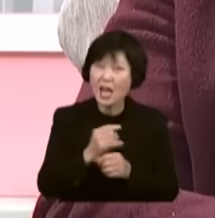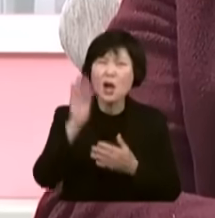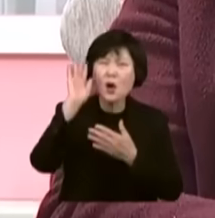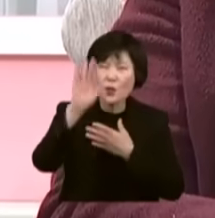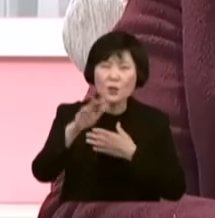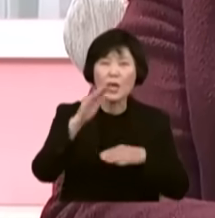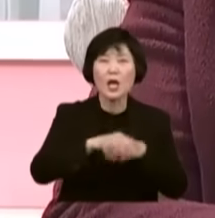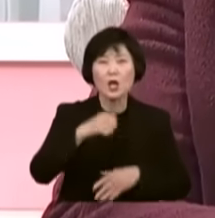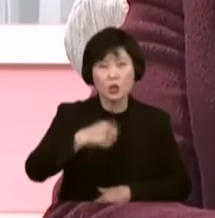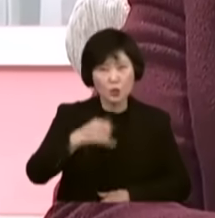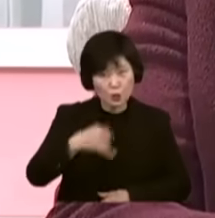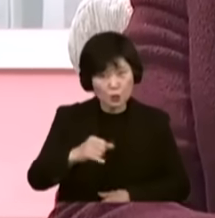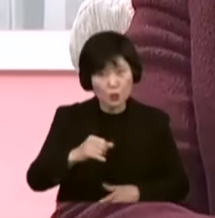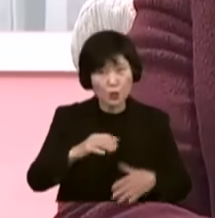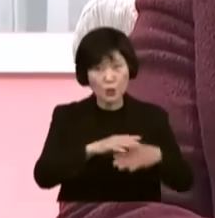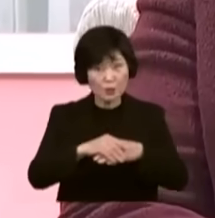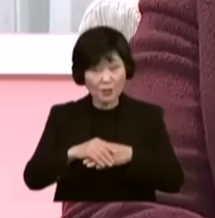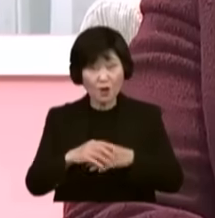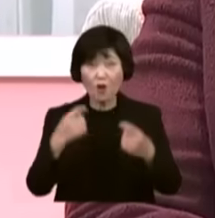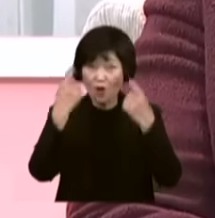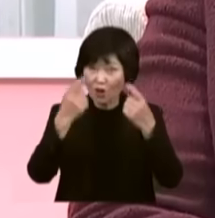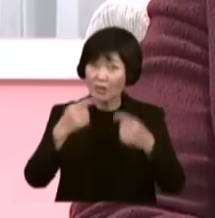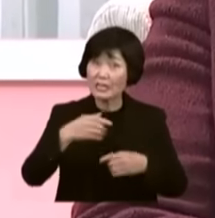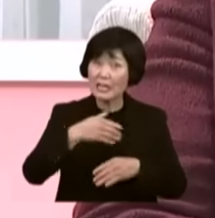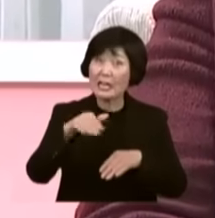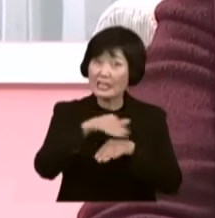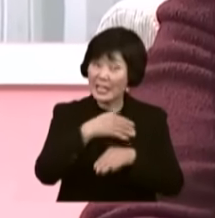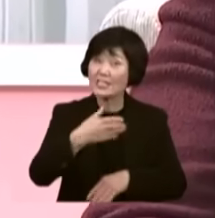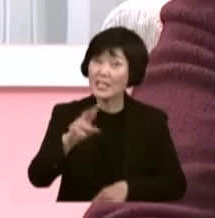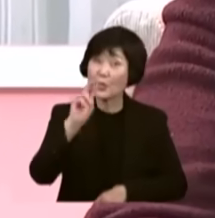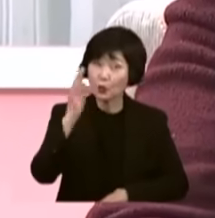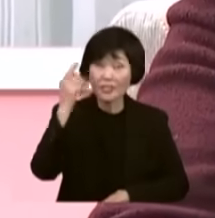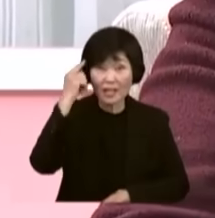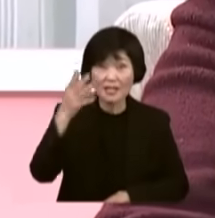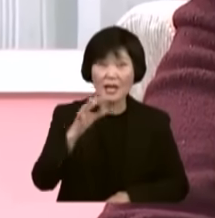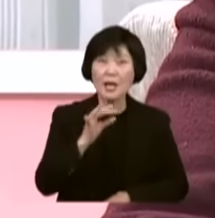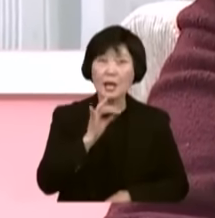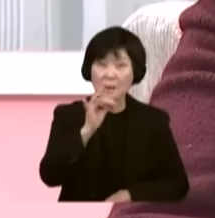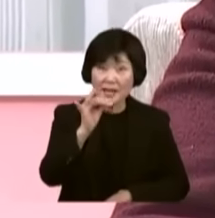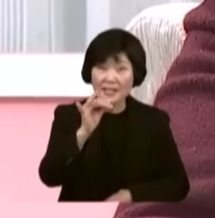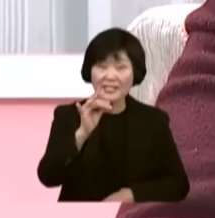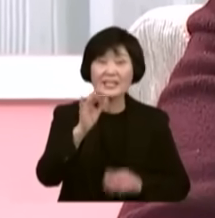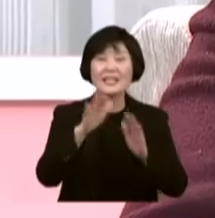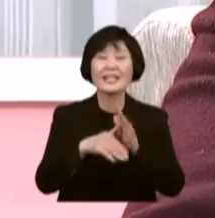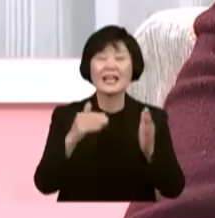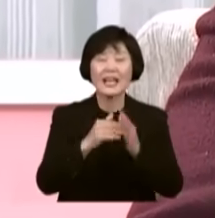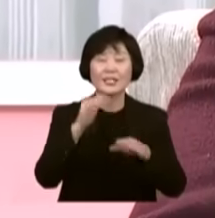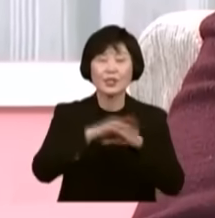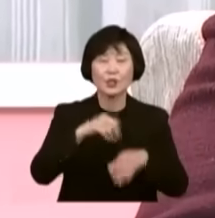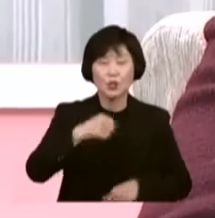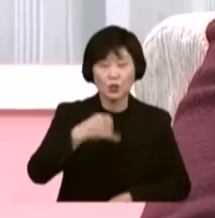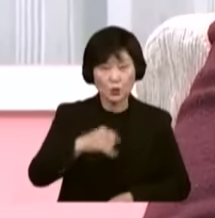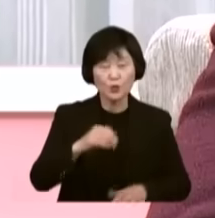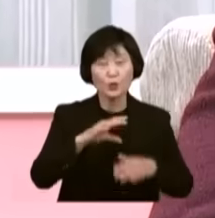여행도 다녀야지. 100세 넘어서까지 건강하게 손주들 손잡고 여행 다닐 수 있게 해달라고